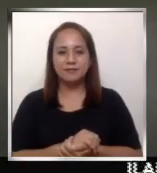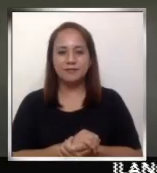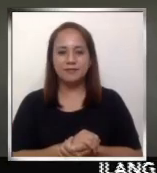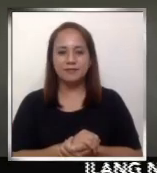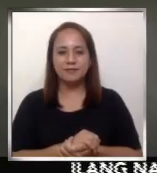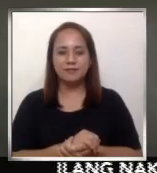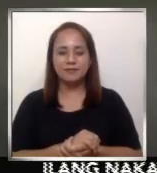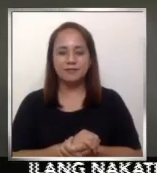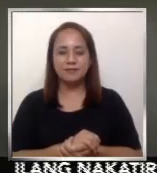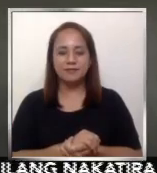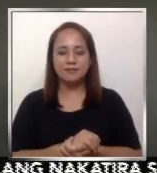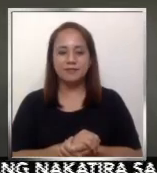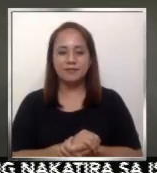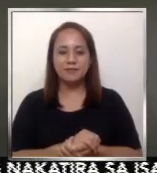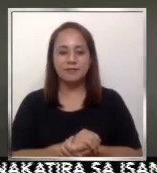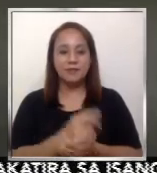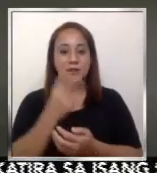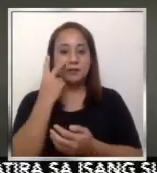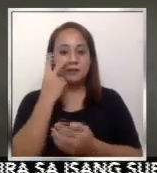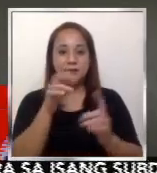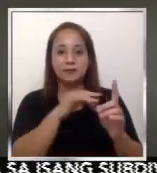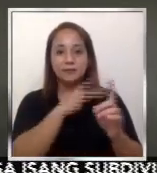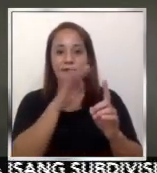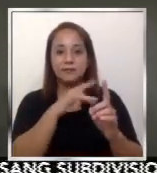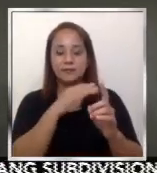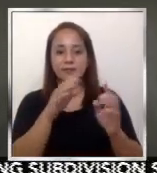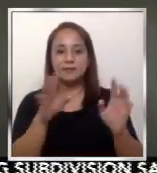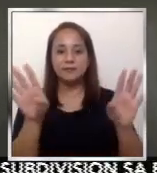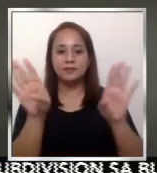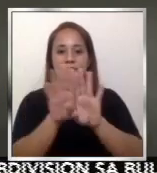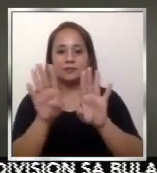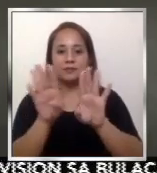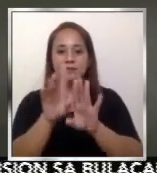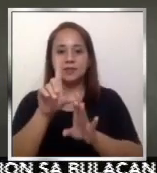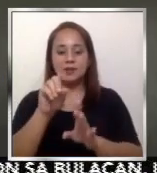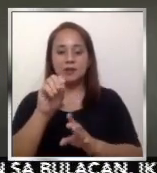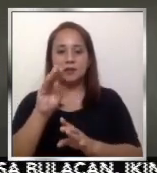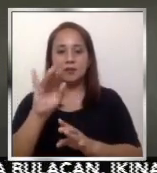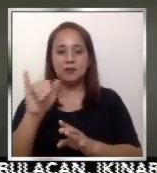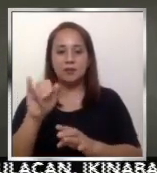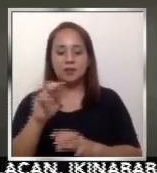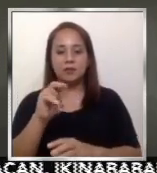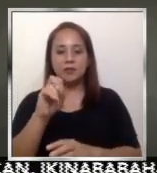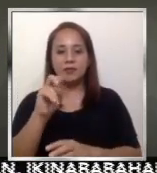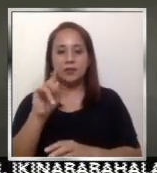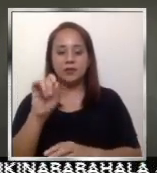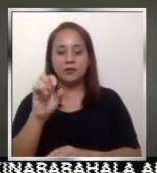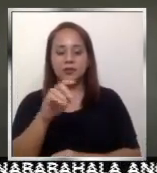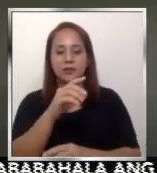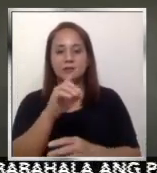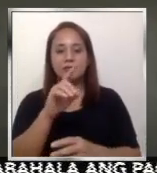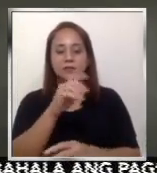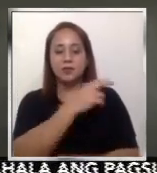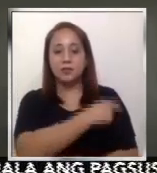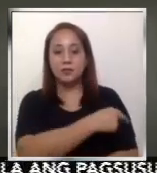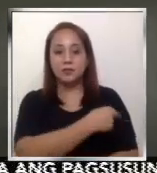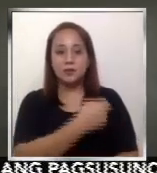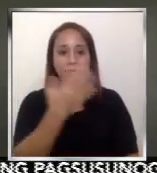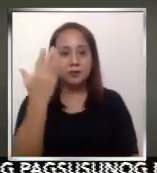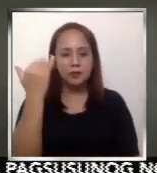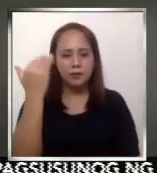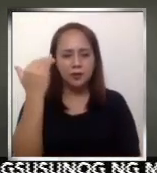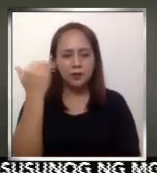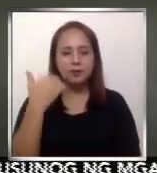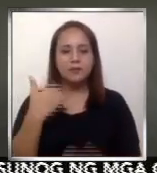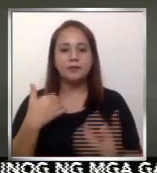Atom, kung nyo makikita, ano, sarado na ang lobby nitong Novaliches District Hospital dahil nga po ito ay